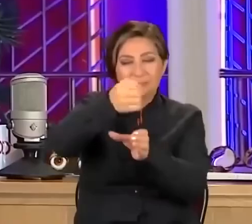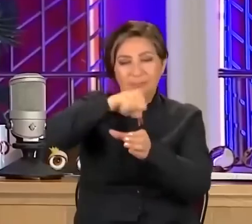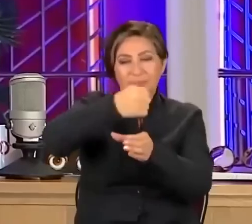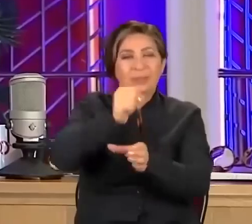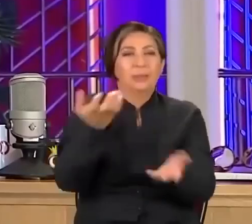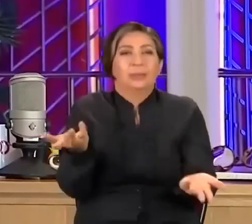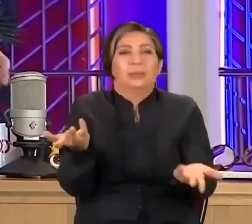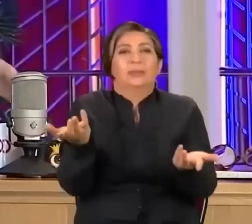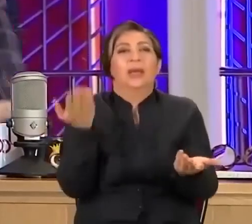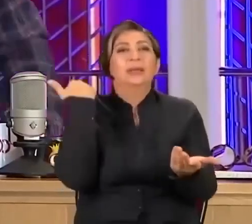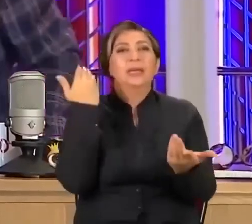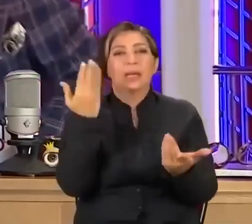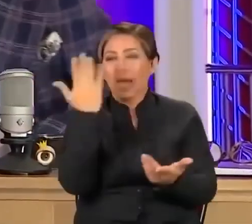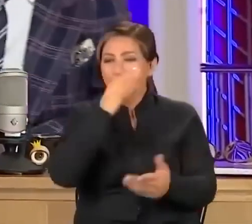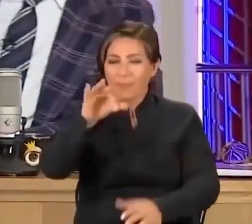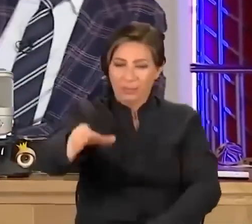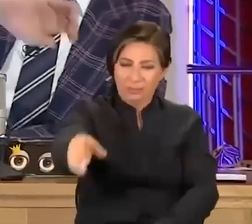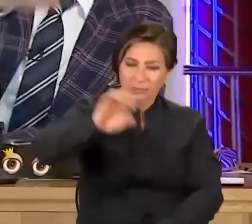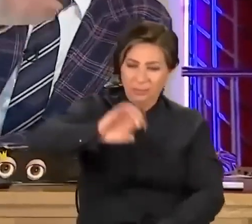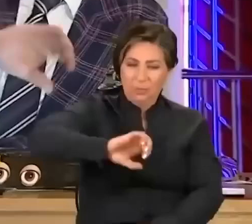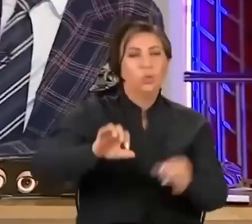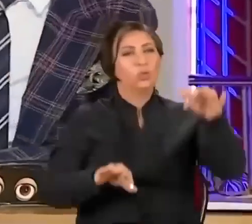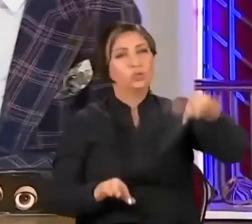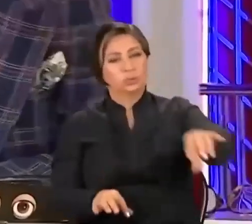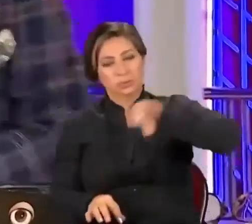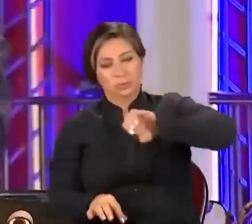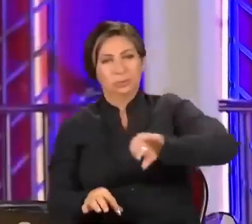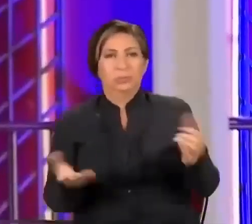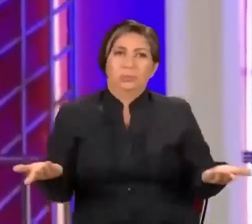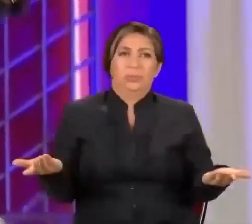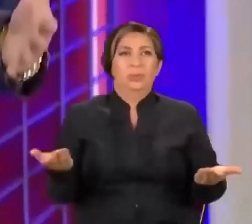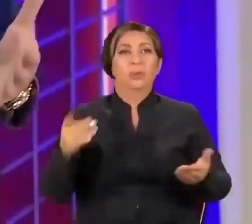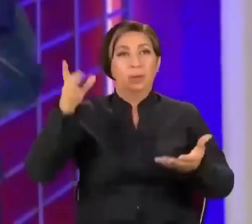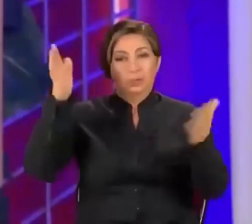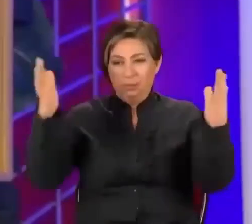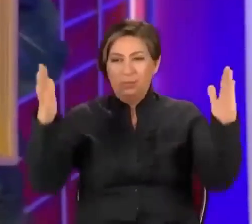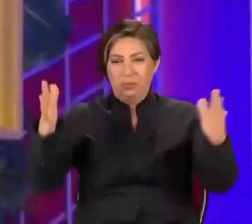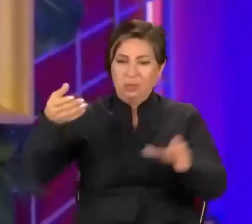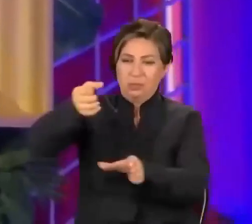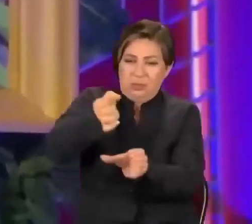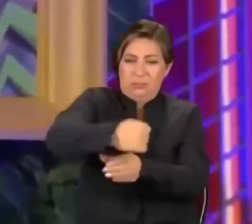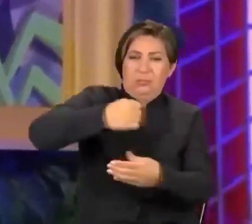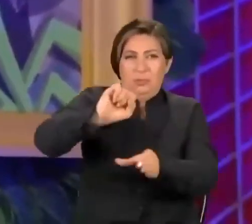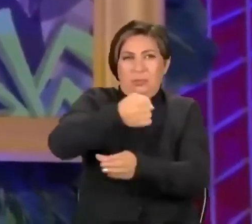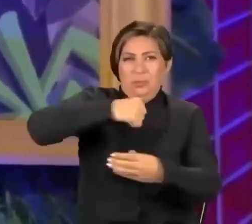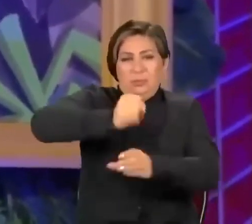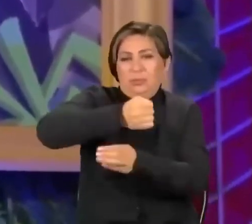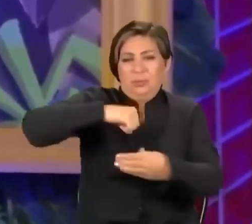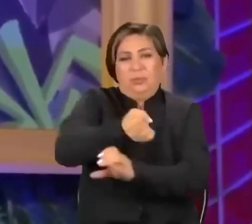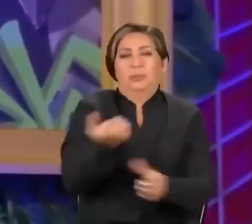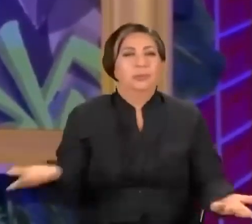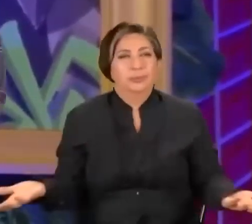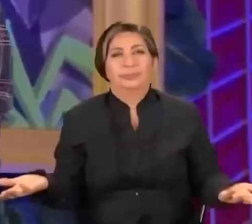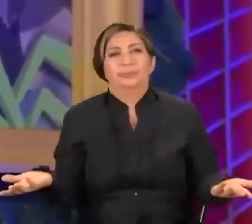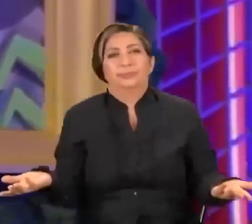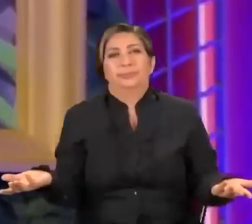bir aptallık başladı. Eskiden karabiberi, tuzu böyle çömerek diye dökerdik. Şimdi böyle bir şey getiriyor herif. Nehörenk alır